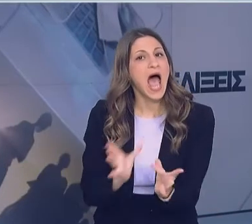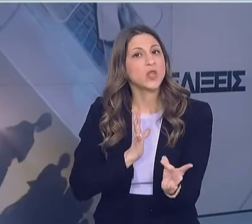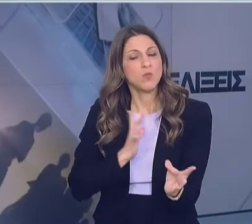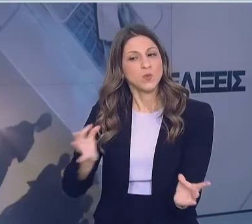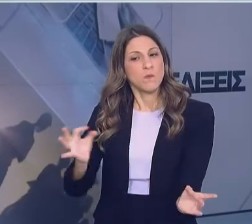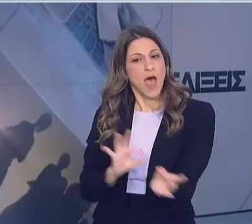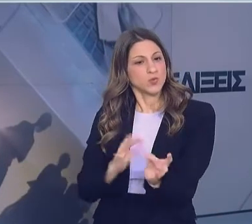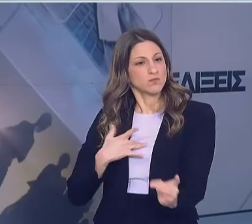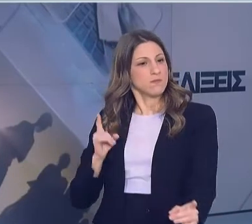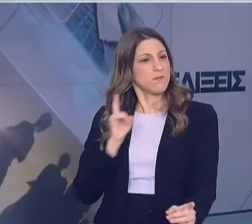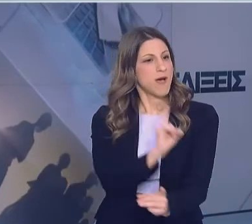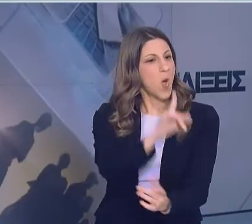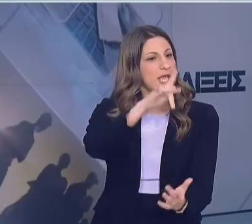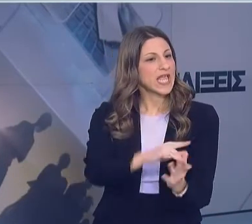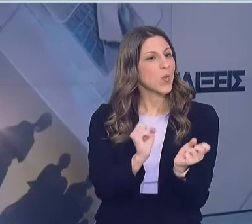λόγο.